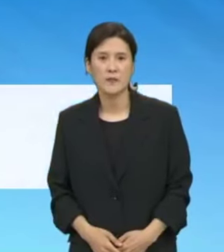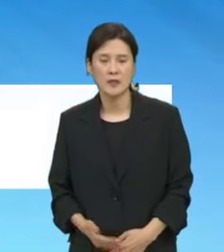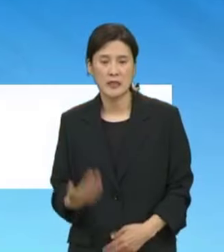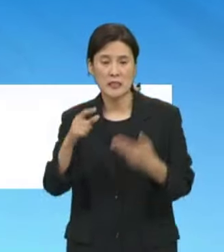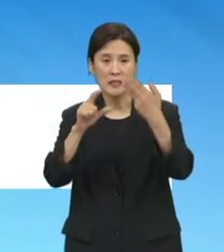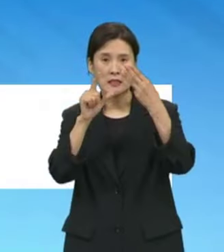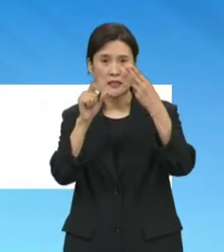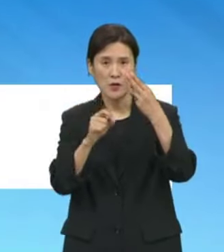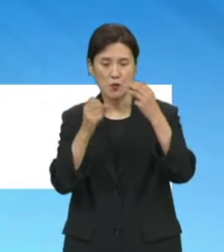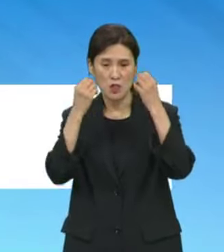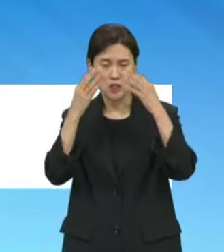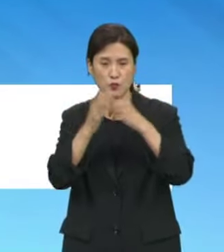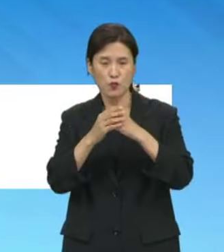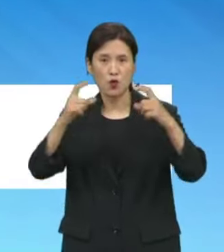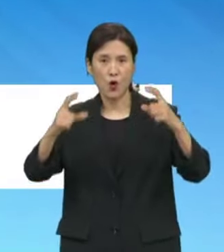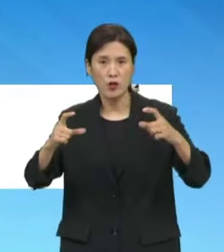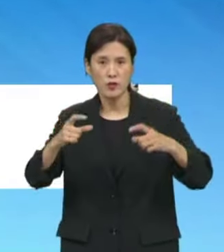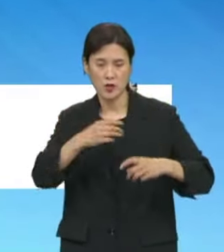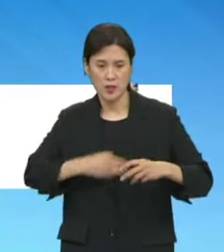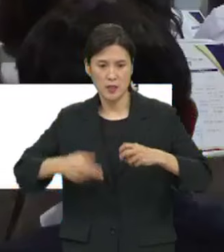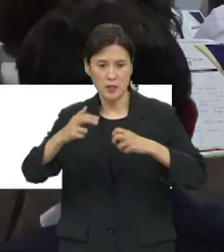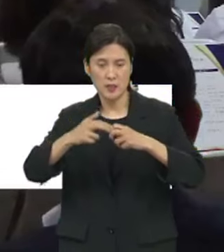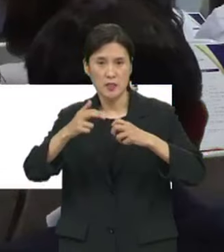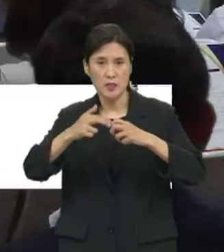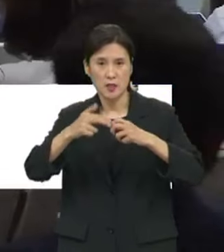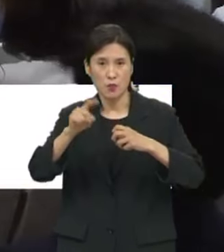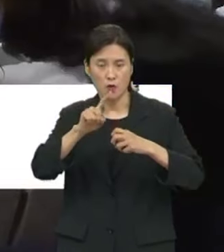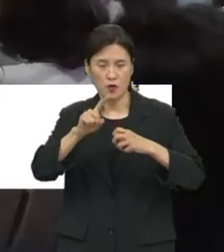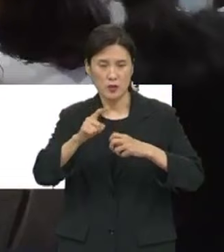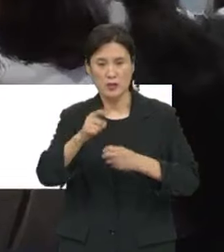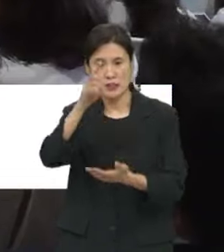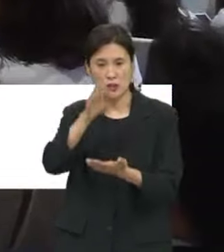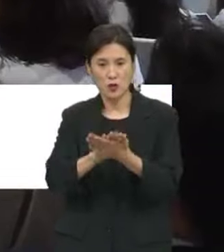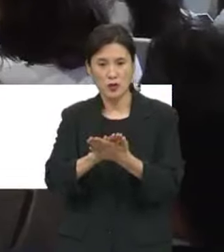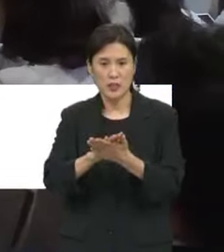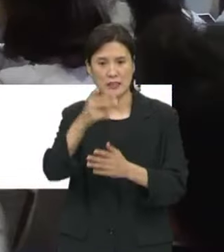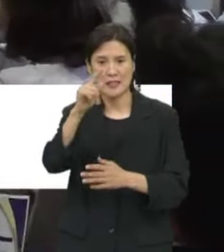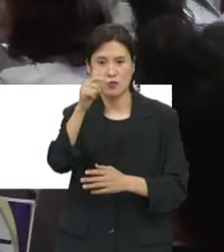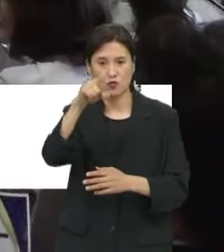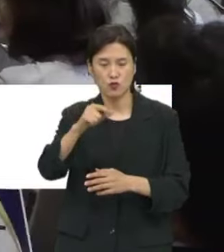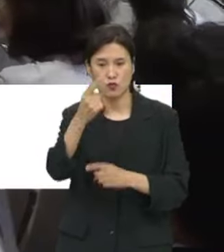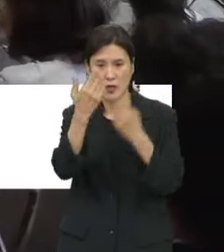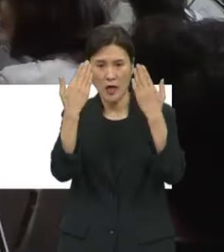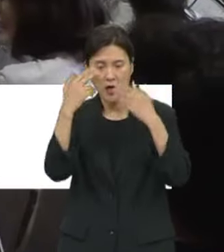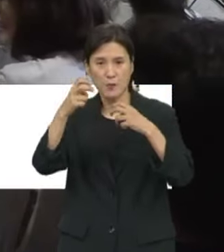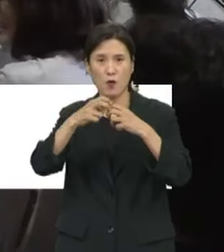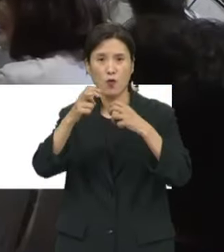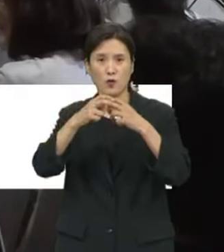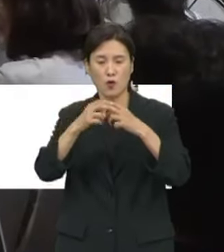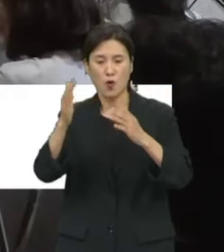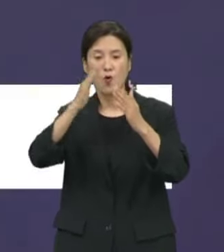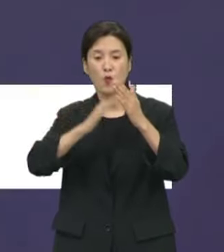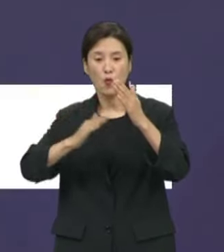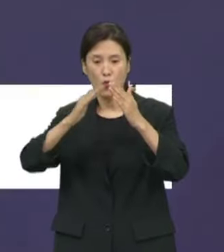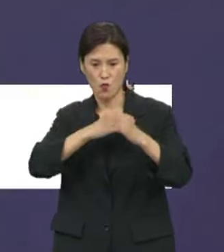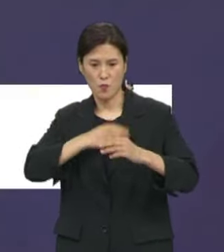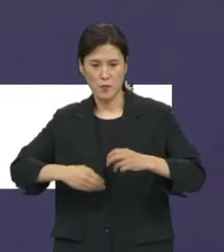지난 3월 신규 권역 책임 의료 기관으로 지정된 천안 단국대 병원에서 공공의료 본부가